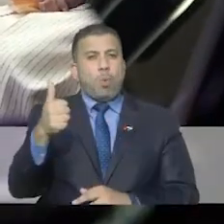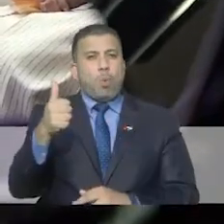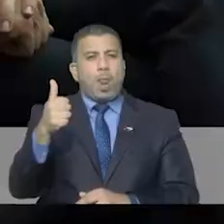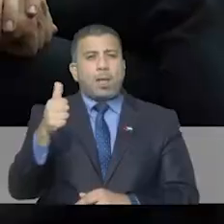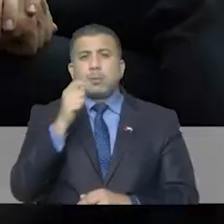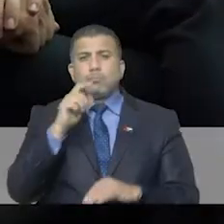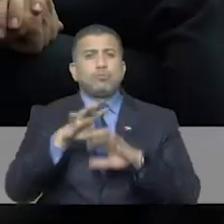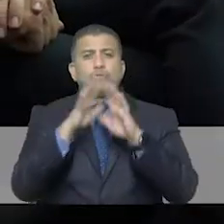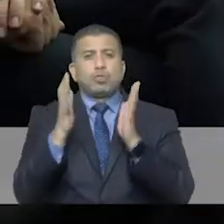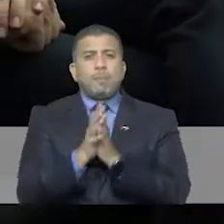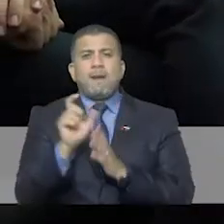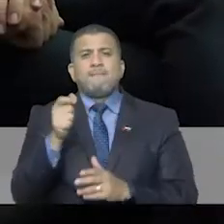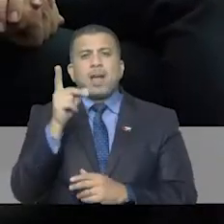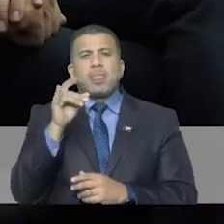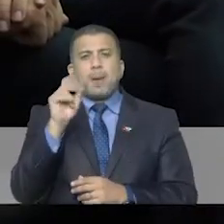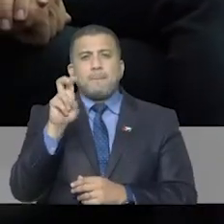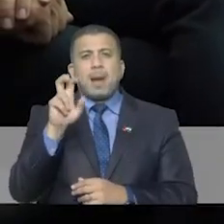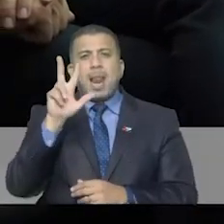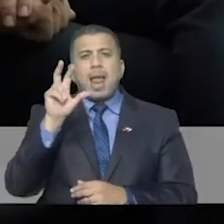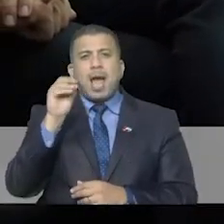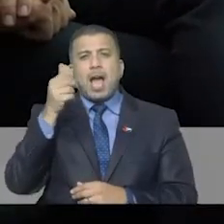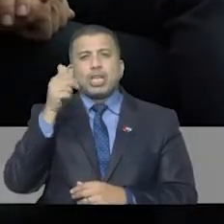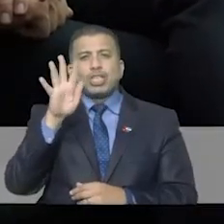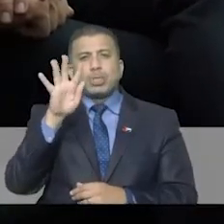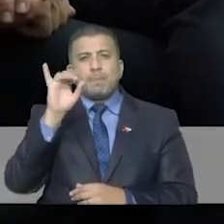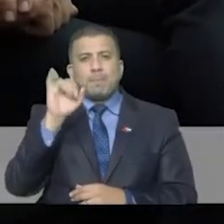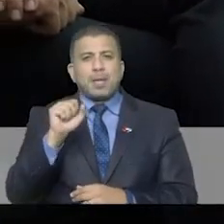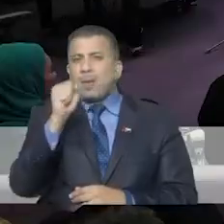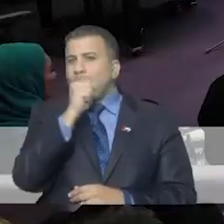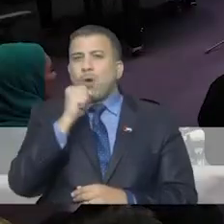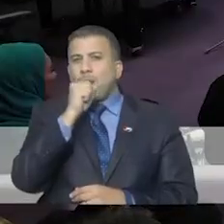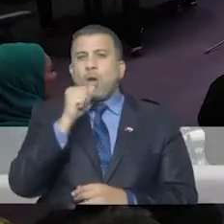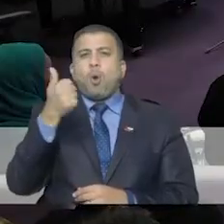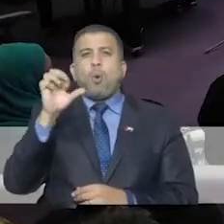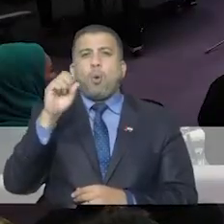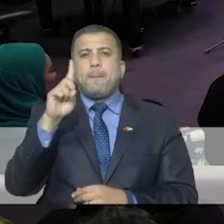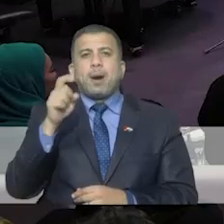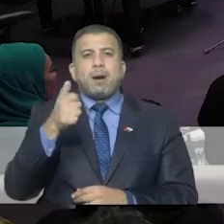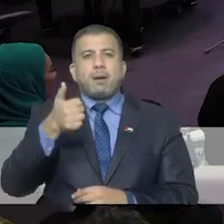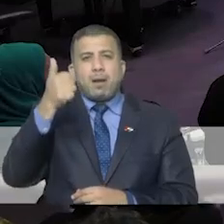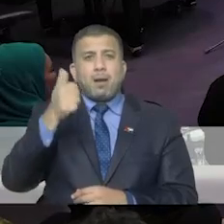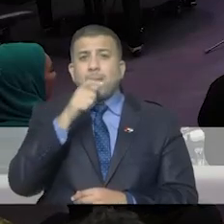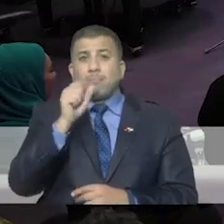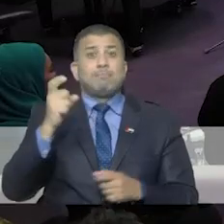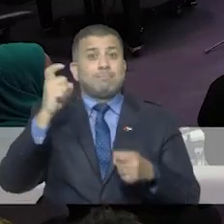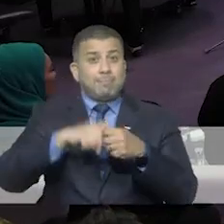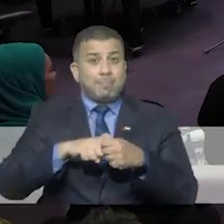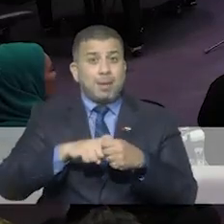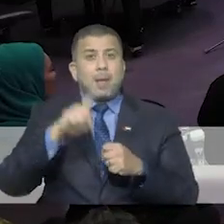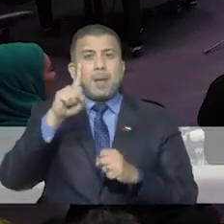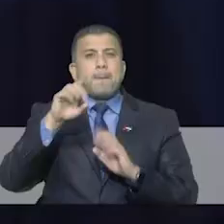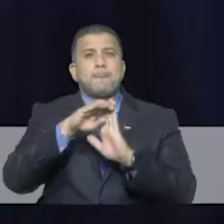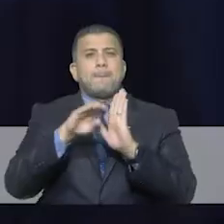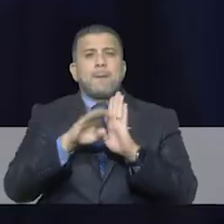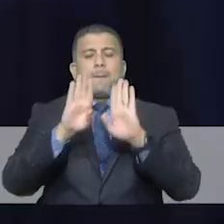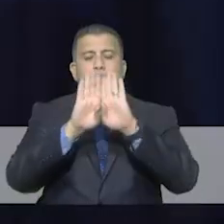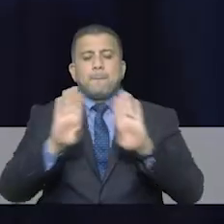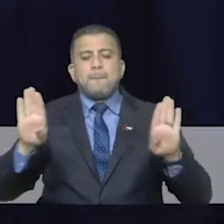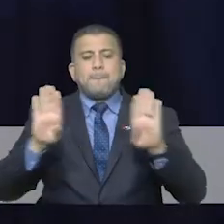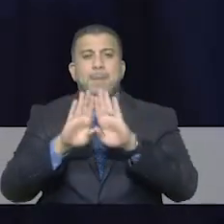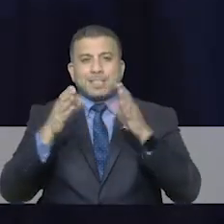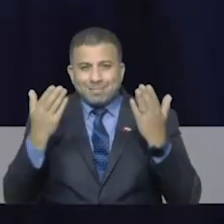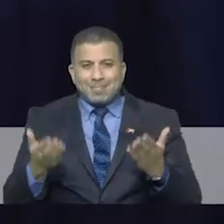والتي شملت كل من فاطمة الهاشمي مغنية أوبرا وفنانة والتي سوف تنضم إلى برنامج الفنون المسرحية